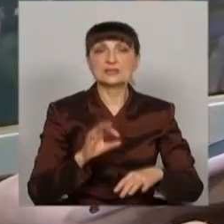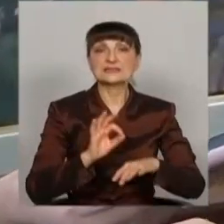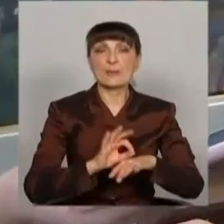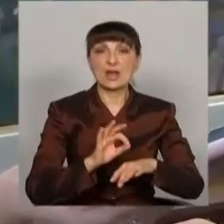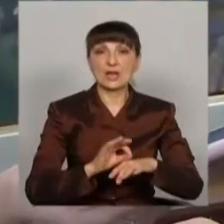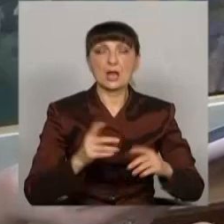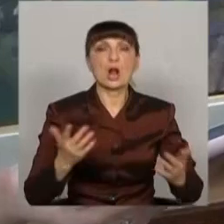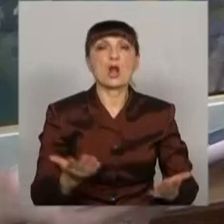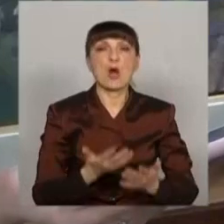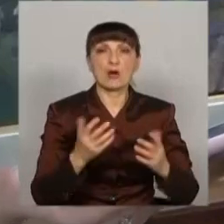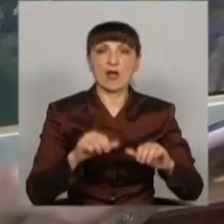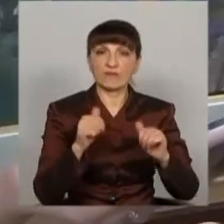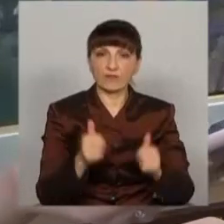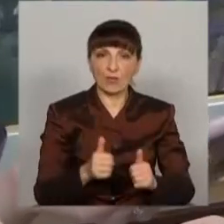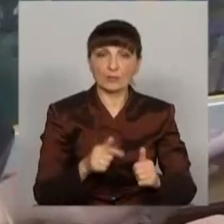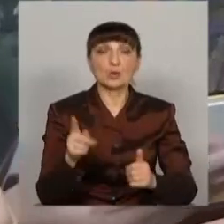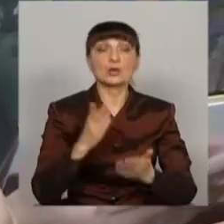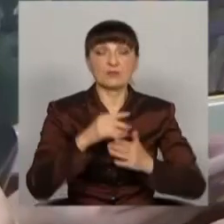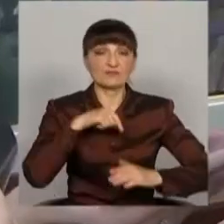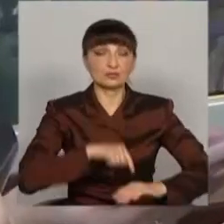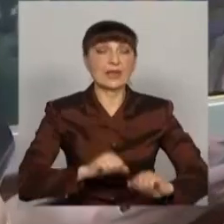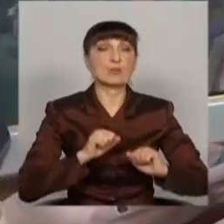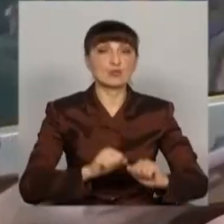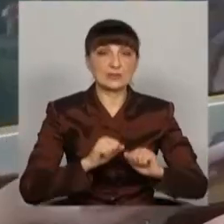заболели легкой формой, но имеют иммунитет.